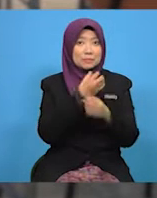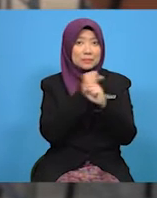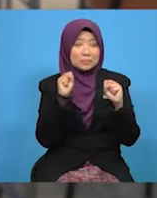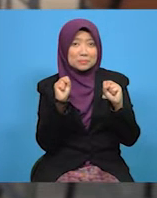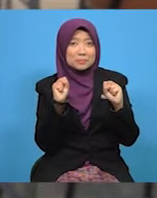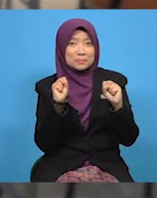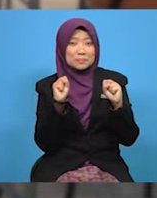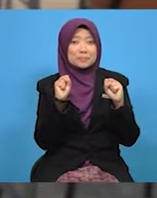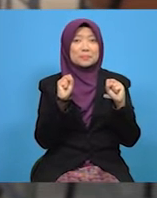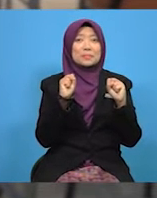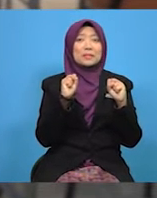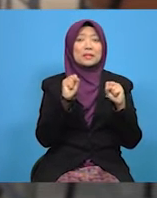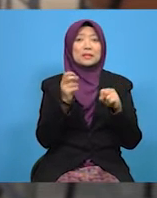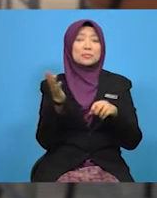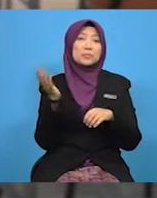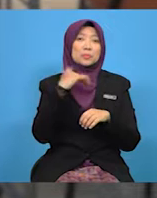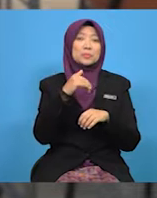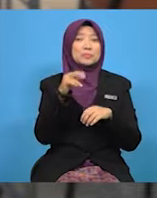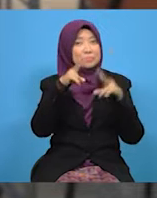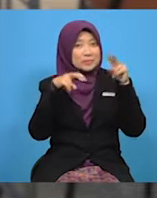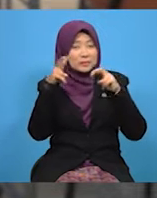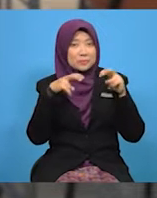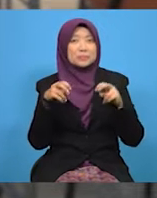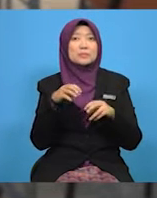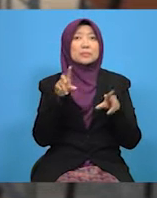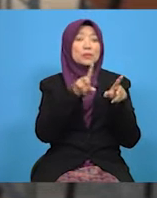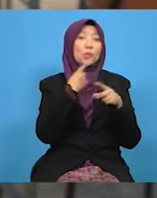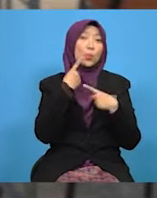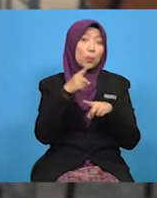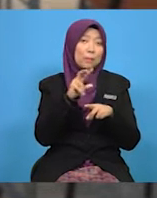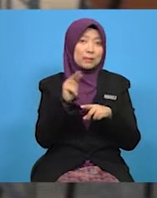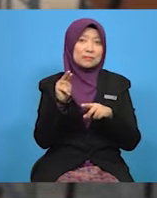Dah siap? Mari kita semak jawapan yang dicadangkan.